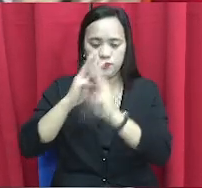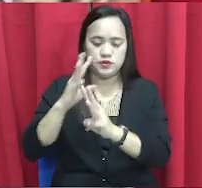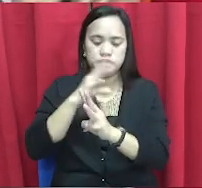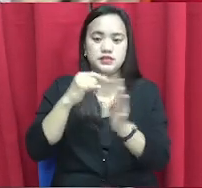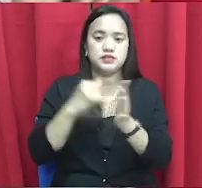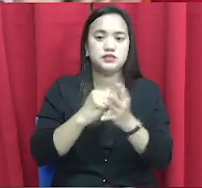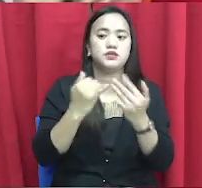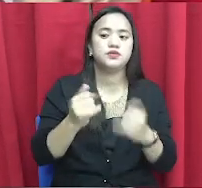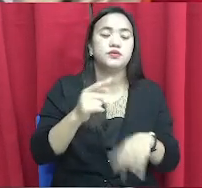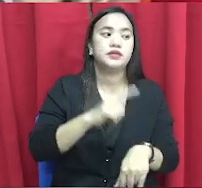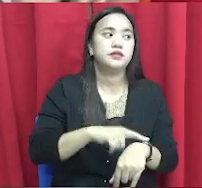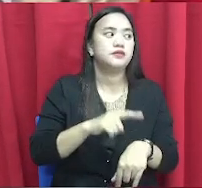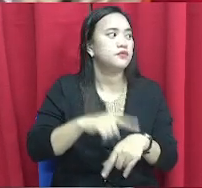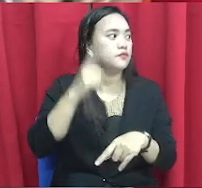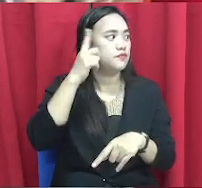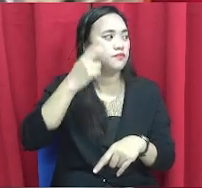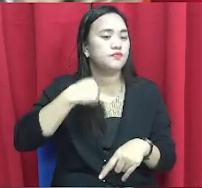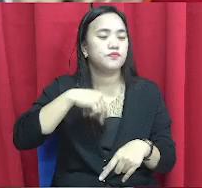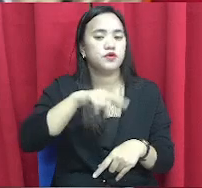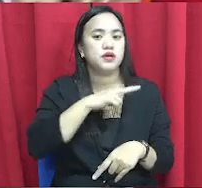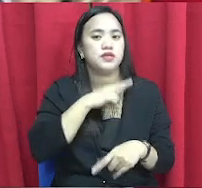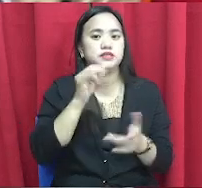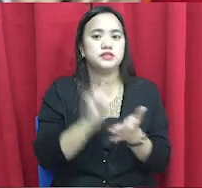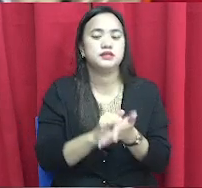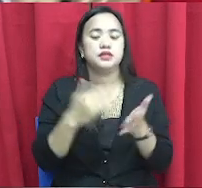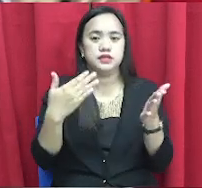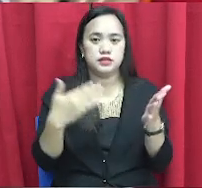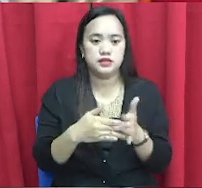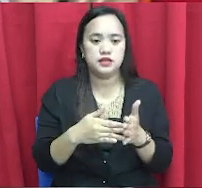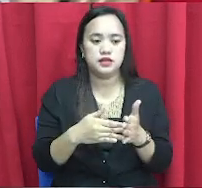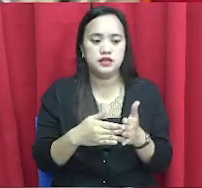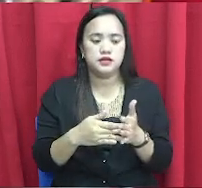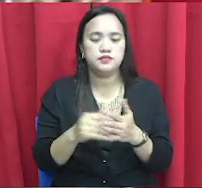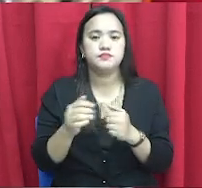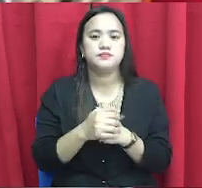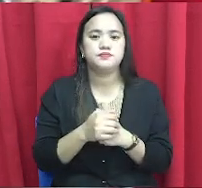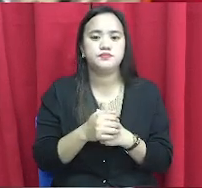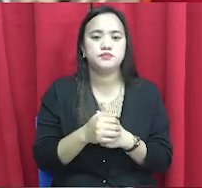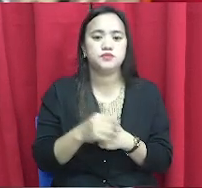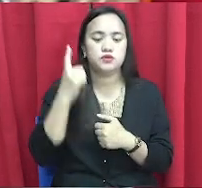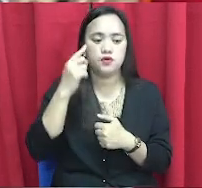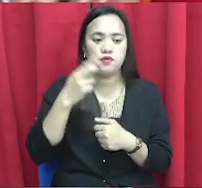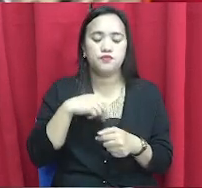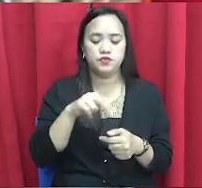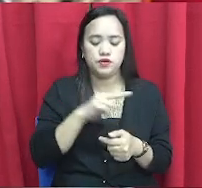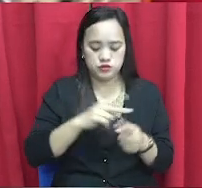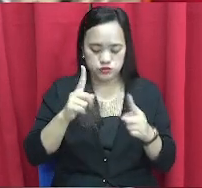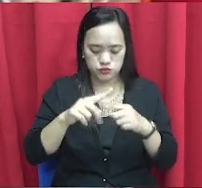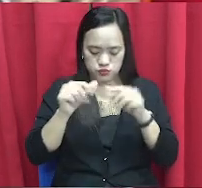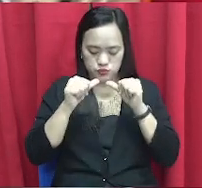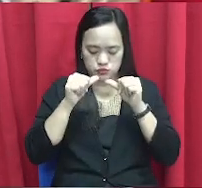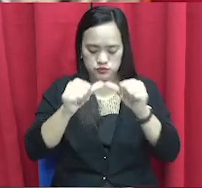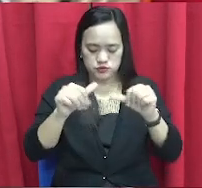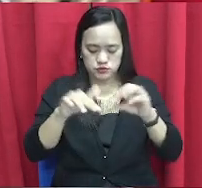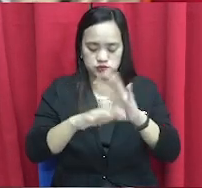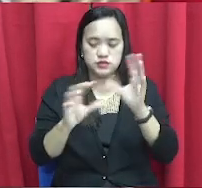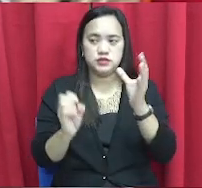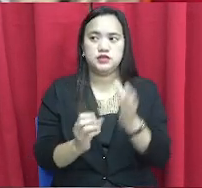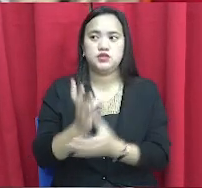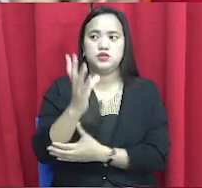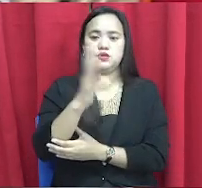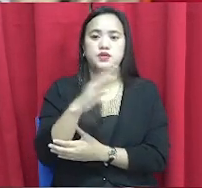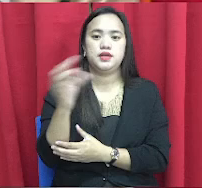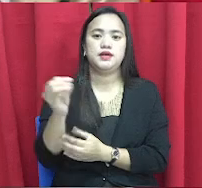episode our time na tayo po ay mag-usap-usap para sa ating patuloy na paglago po sa ating p